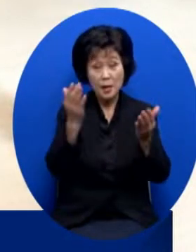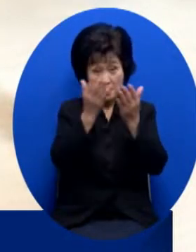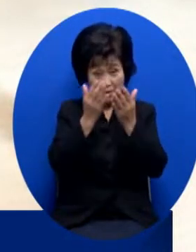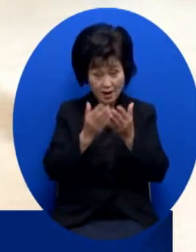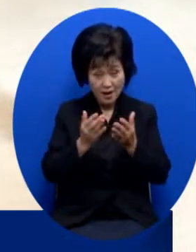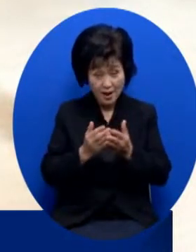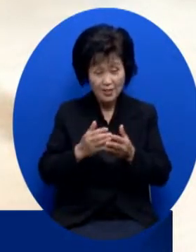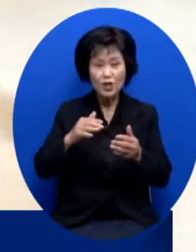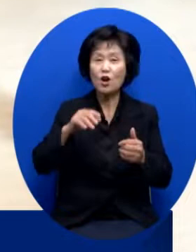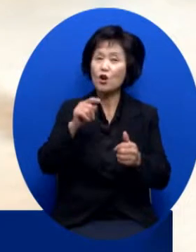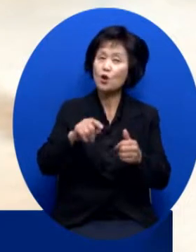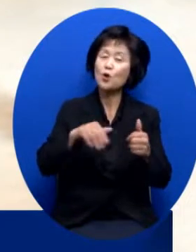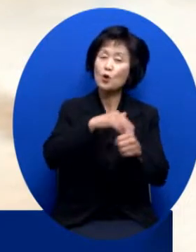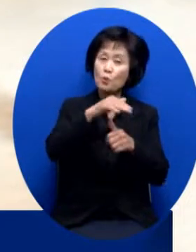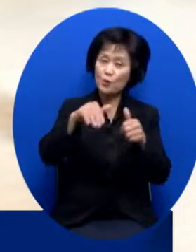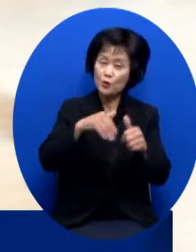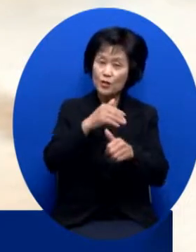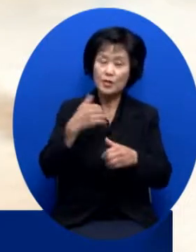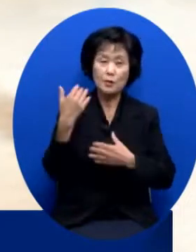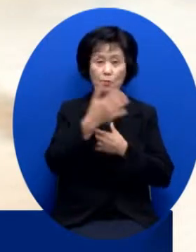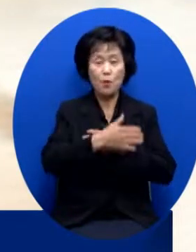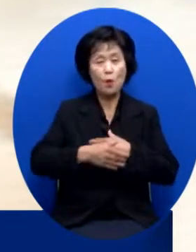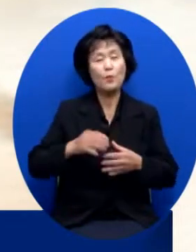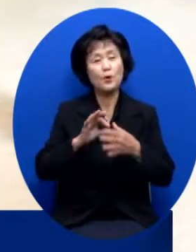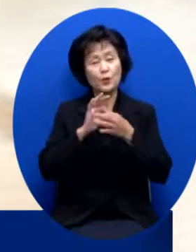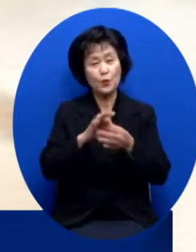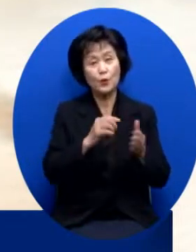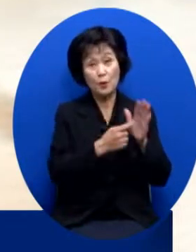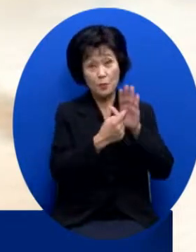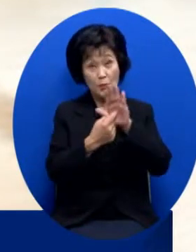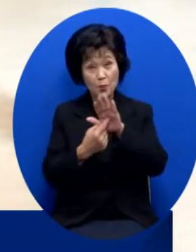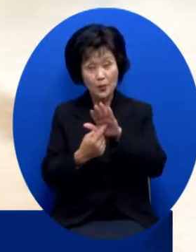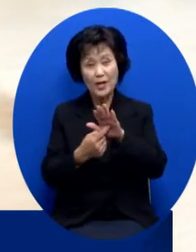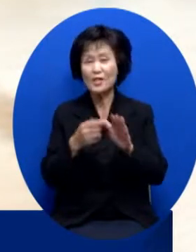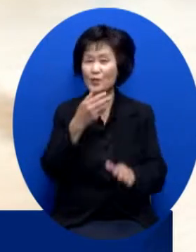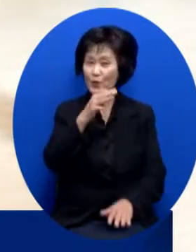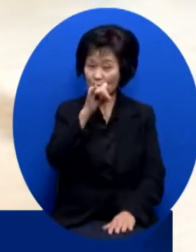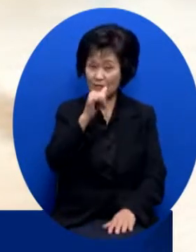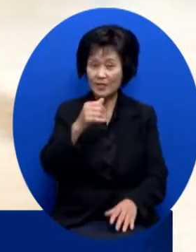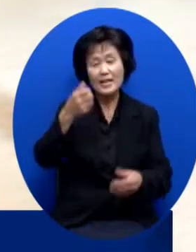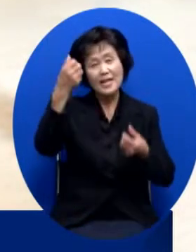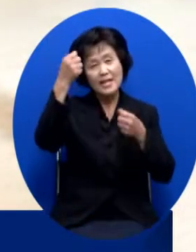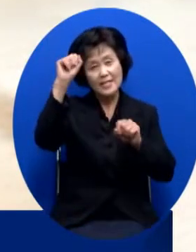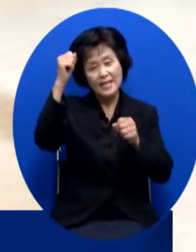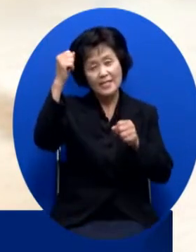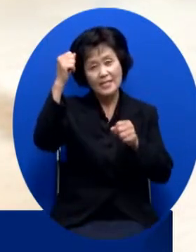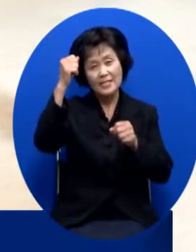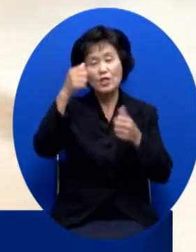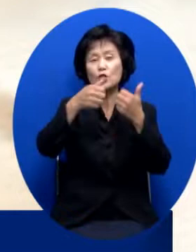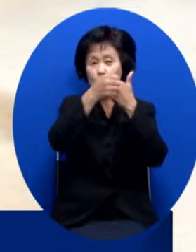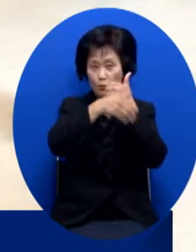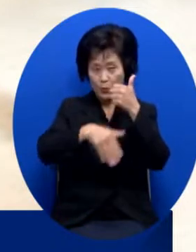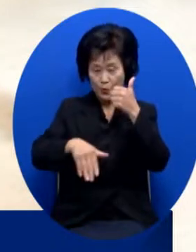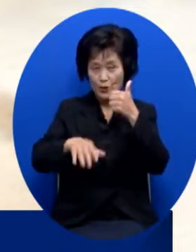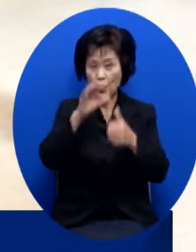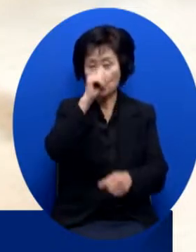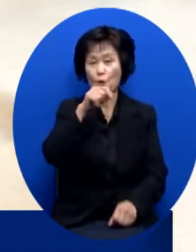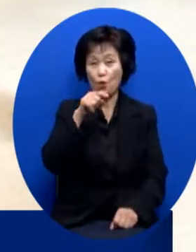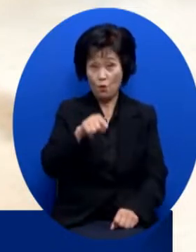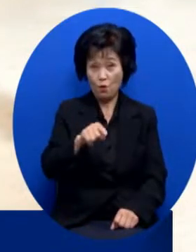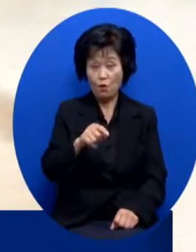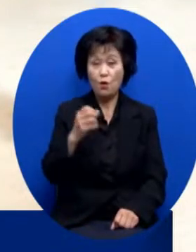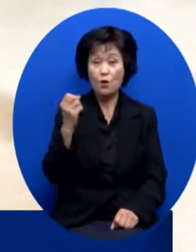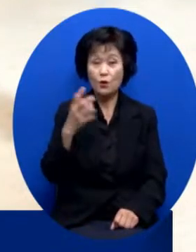분위기와 에너지를 몸으로 더 화려하고 아름답게 표현할 수 있는 게 댄스 스포츠의 장점일 것 같고요. 또 휠체어 댄스